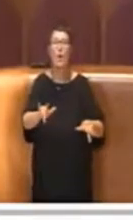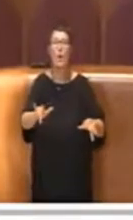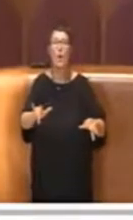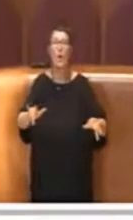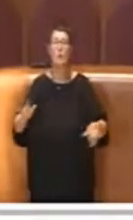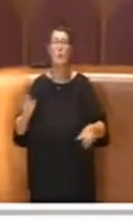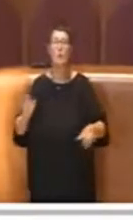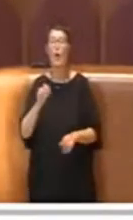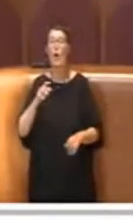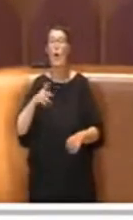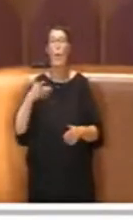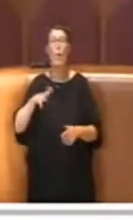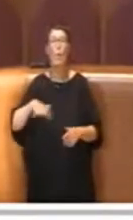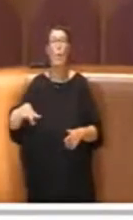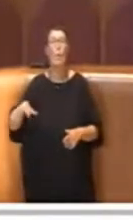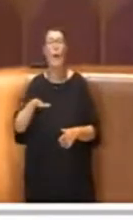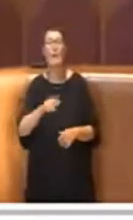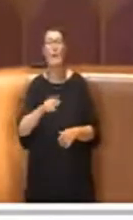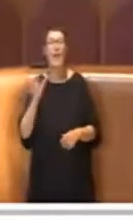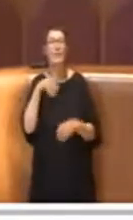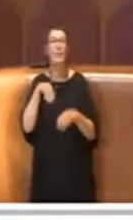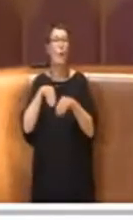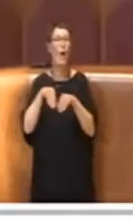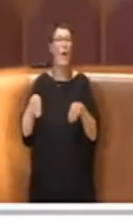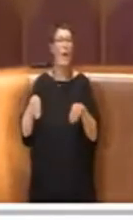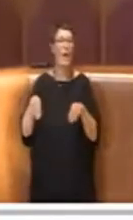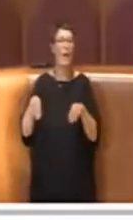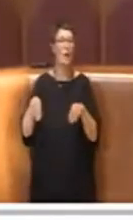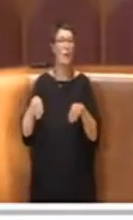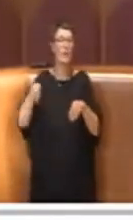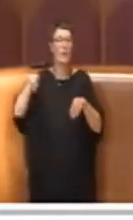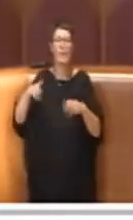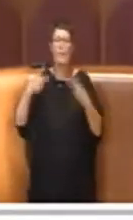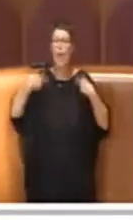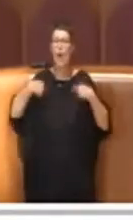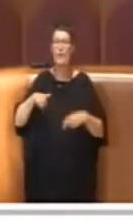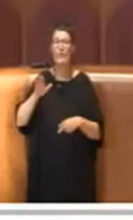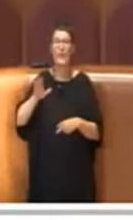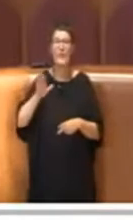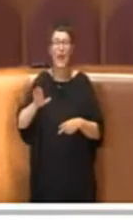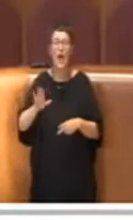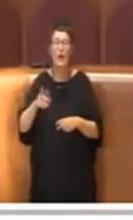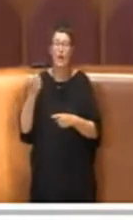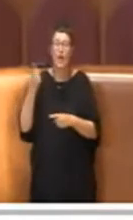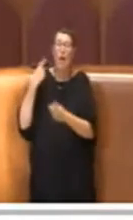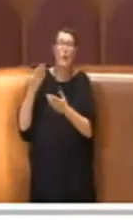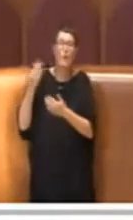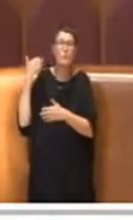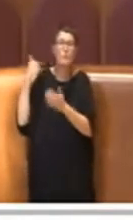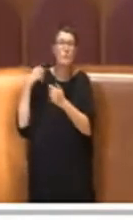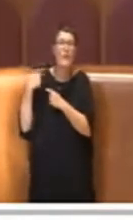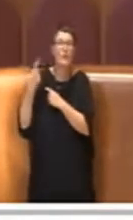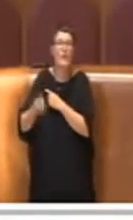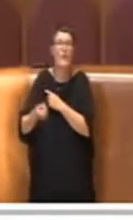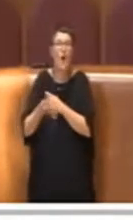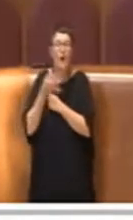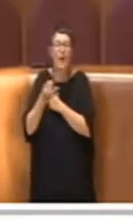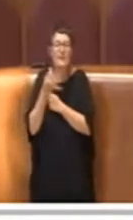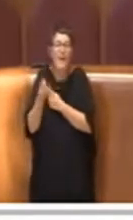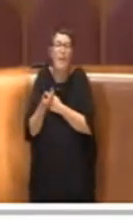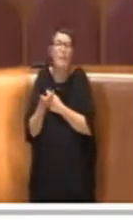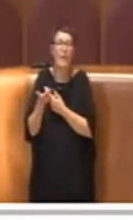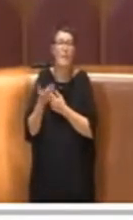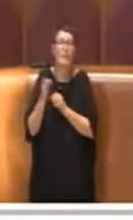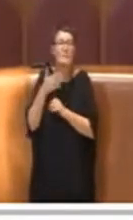come l'EUR, che vivono di somministrazioni per il personale degli uffici e che oggi, indirettamente per colpa